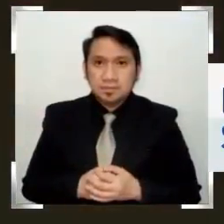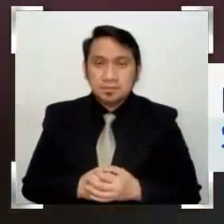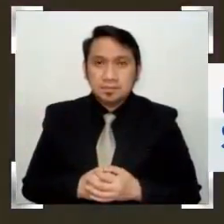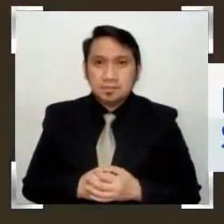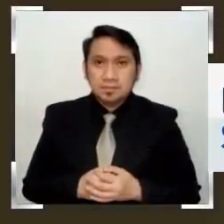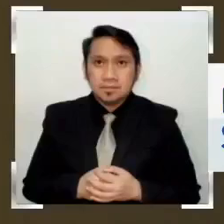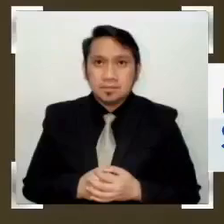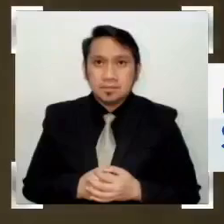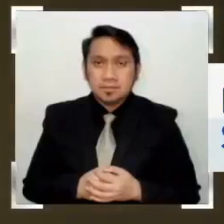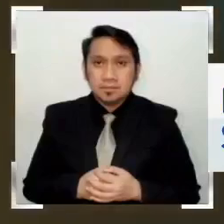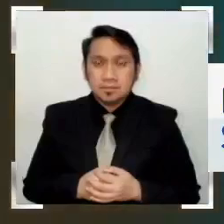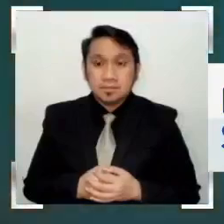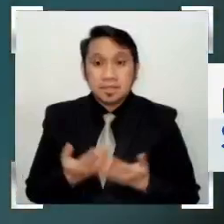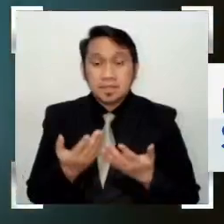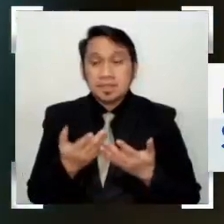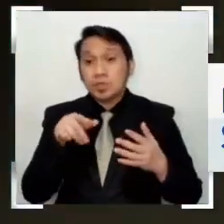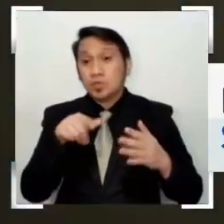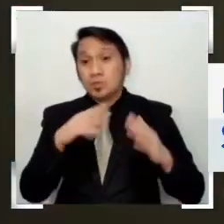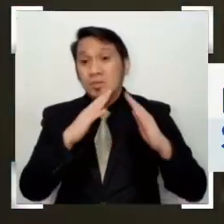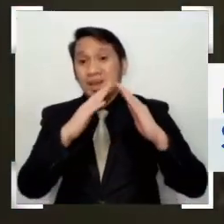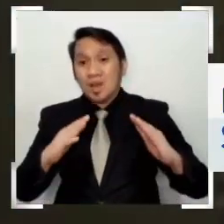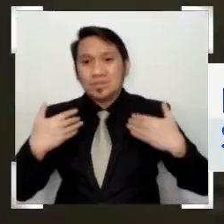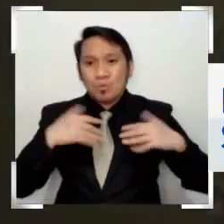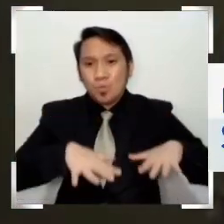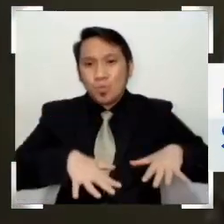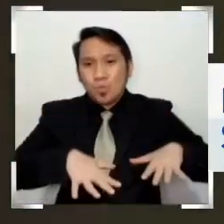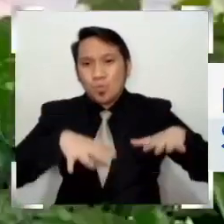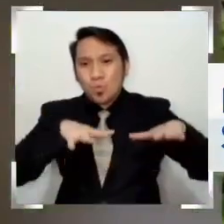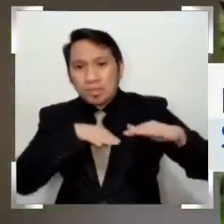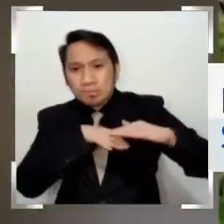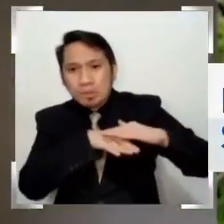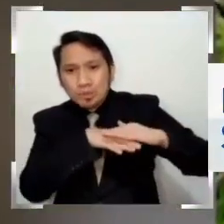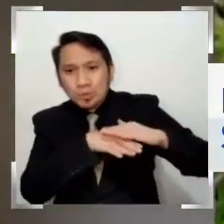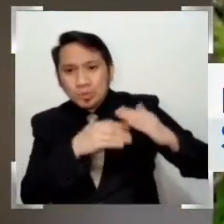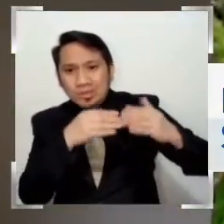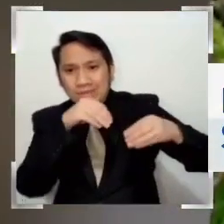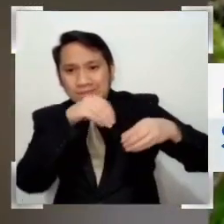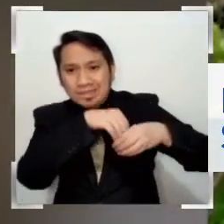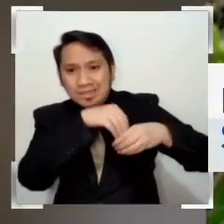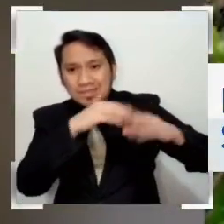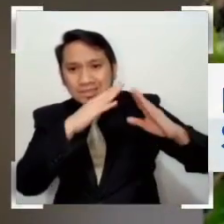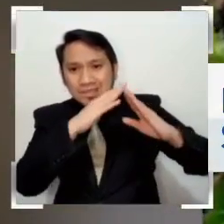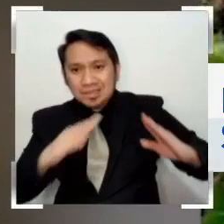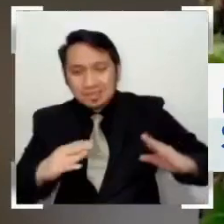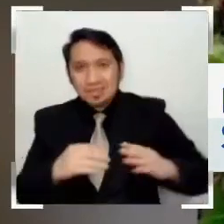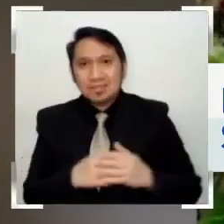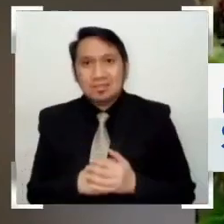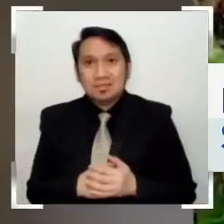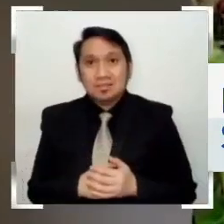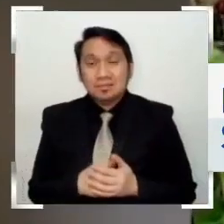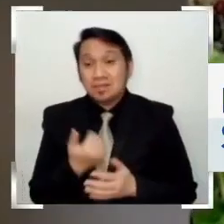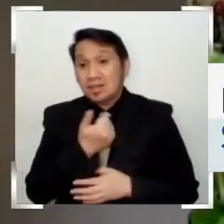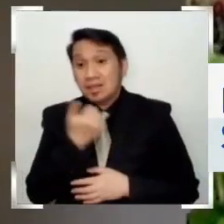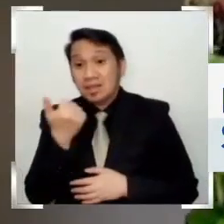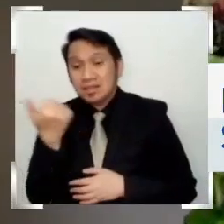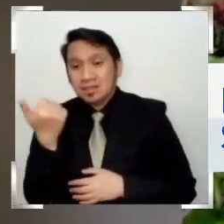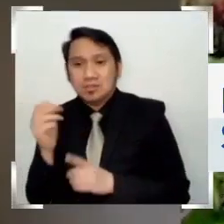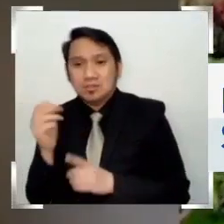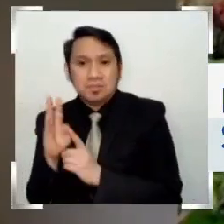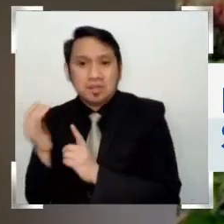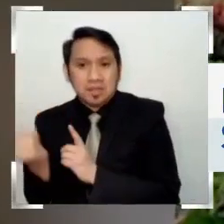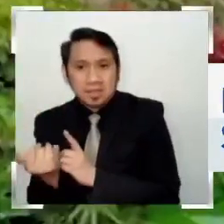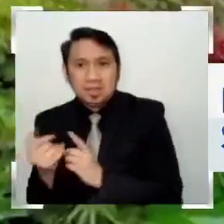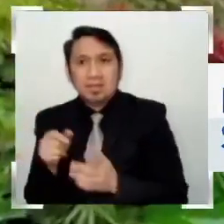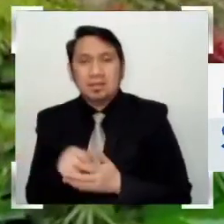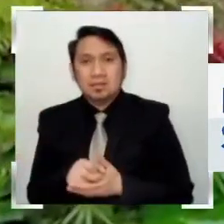Pinasok ng baha mga bahay sa Purok 4, Lacson, Calinan sa Davao City. Sa Purok Waling-Waling, Barangay Mainit sa Mako, hindi bababa